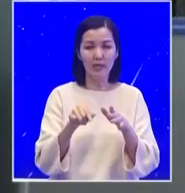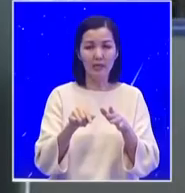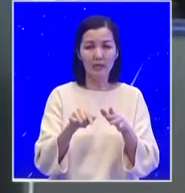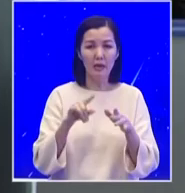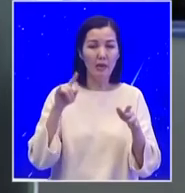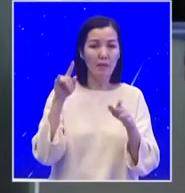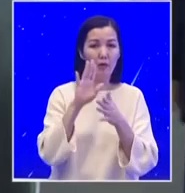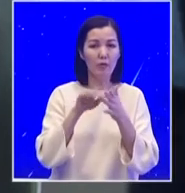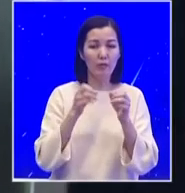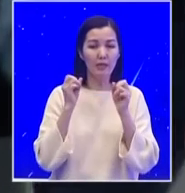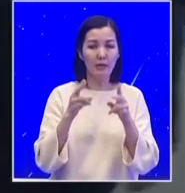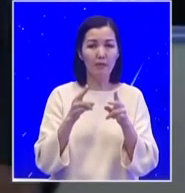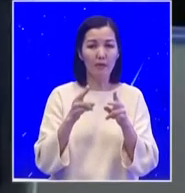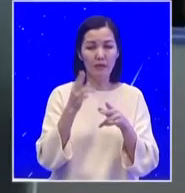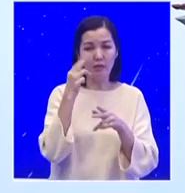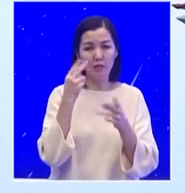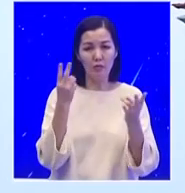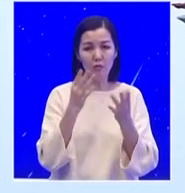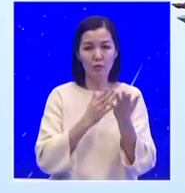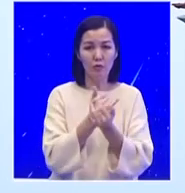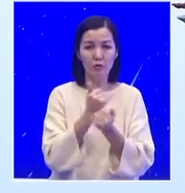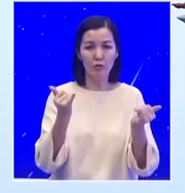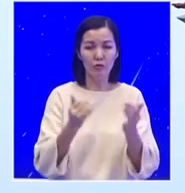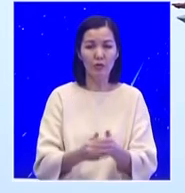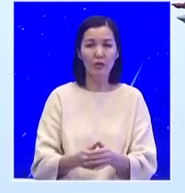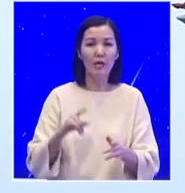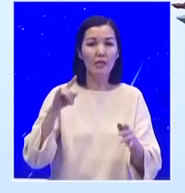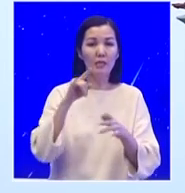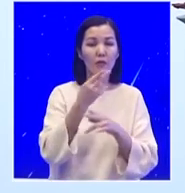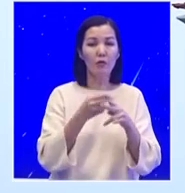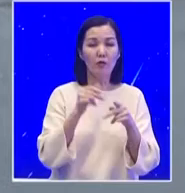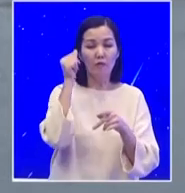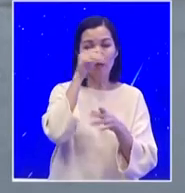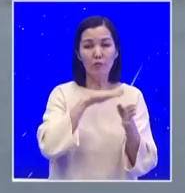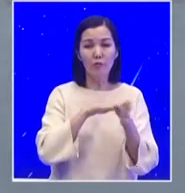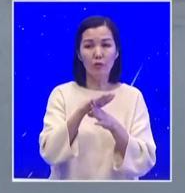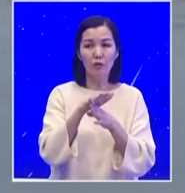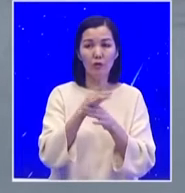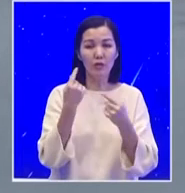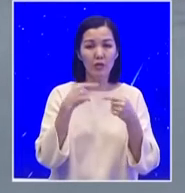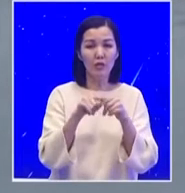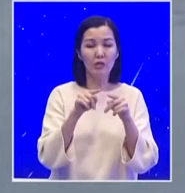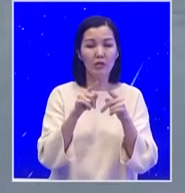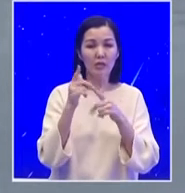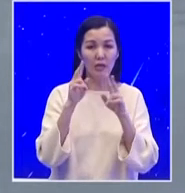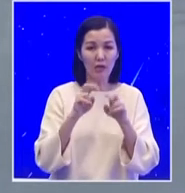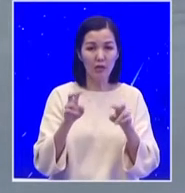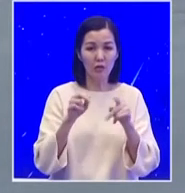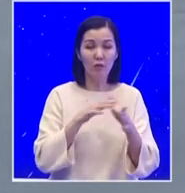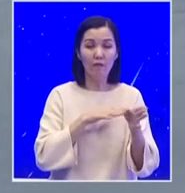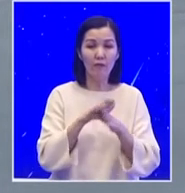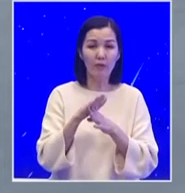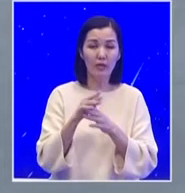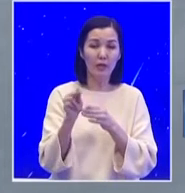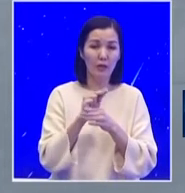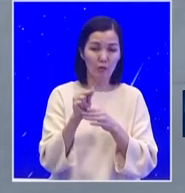полеты безопасными и с комфортом. Самолеты в этом году прошли полностью технический контроль, выполнены